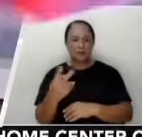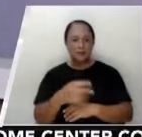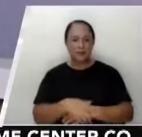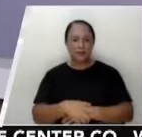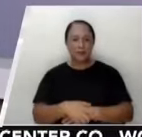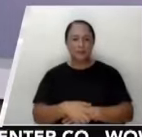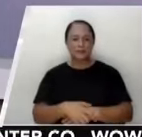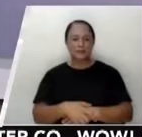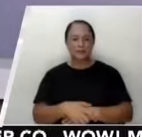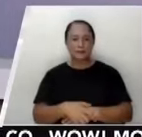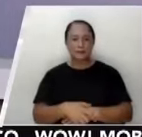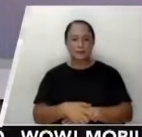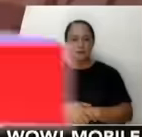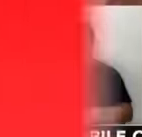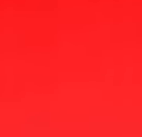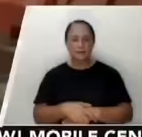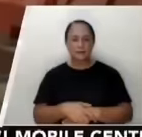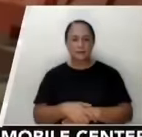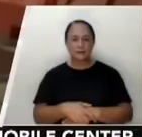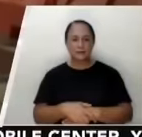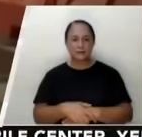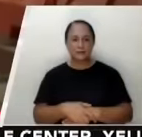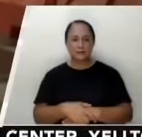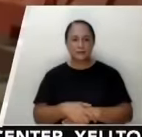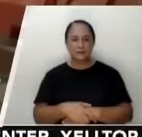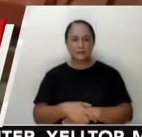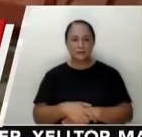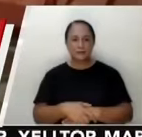GMA Regional TV. Juan Mendanao, Kent.